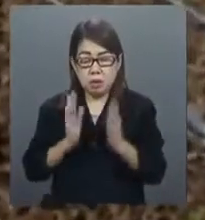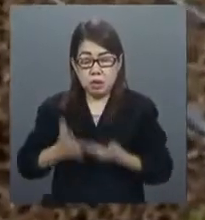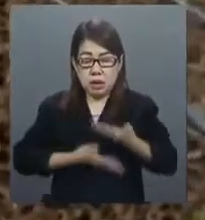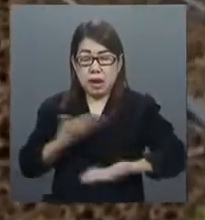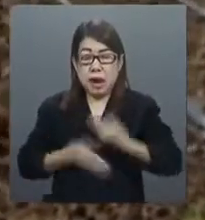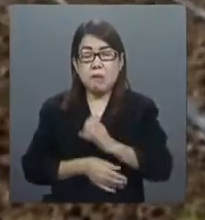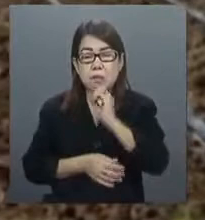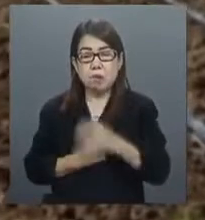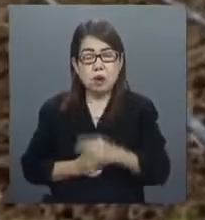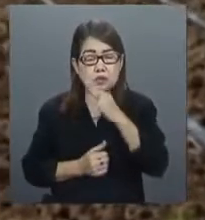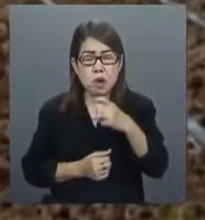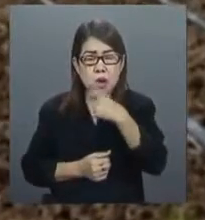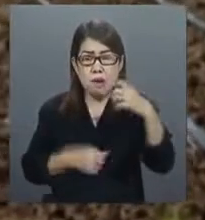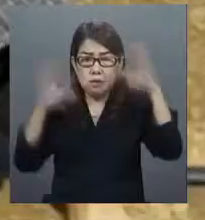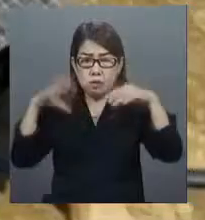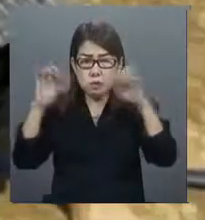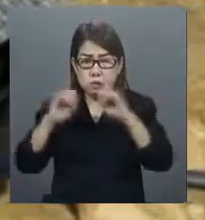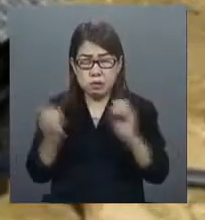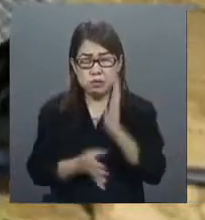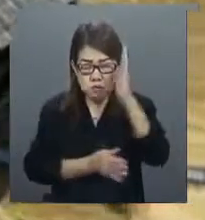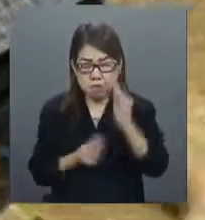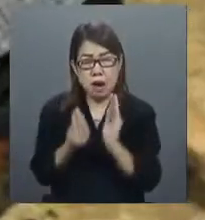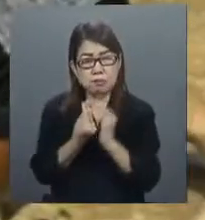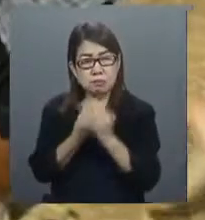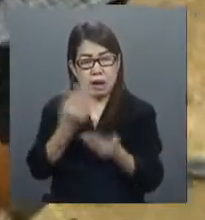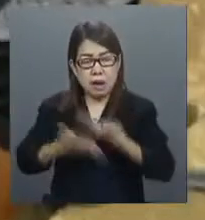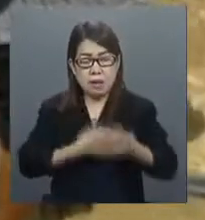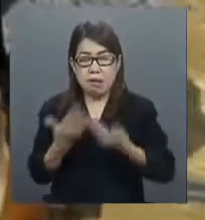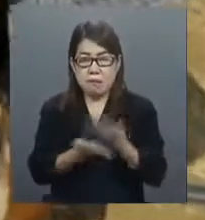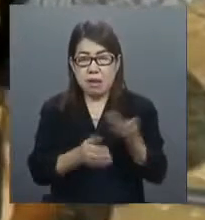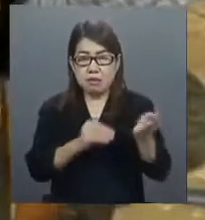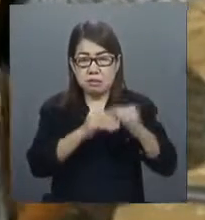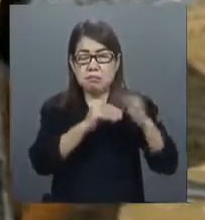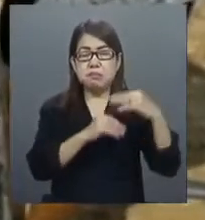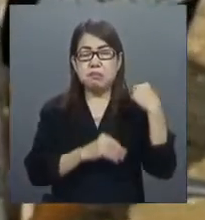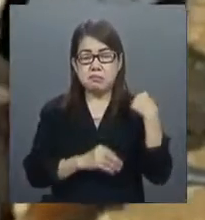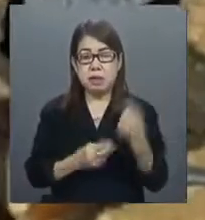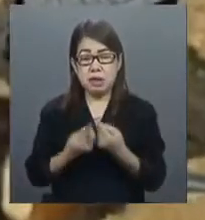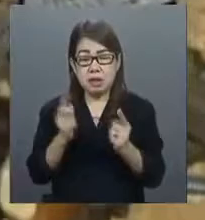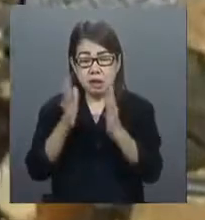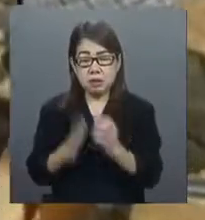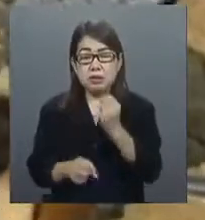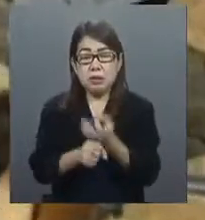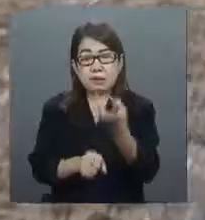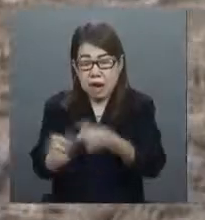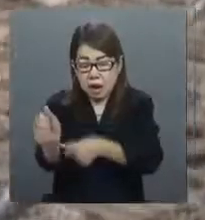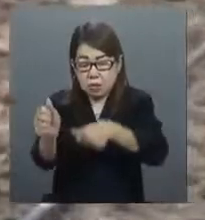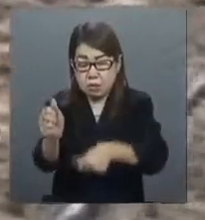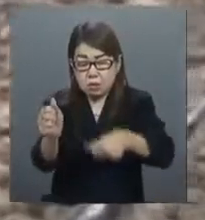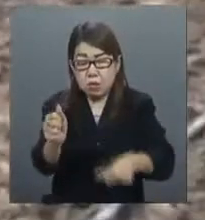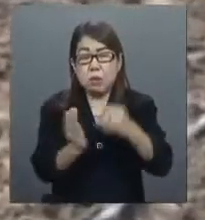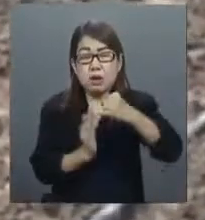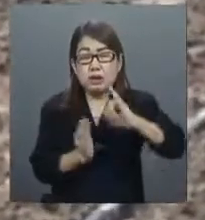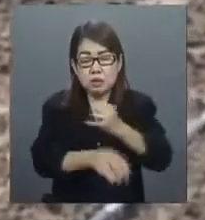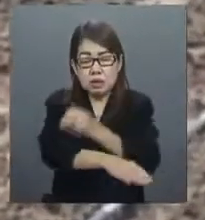อาจทำให้ราคาผักเพิ่มสูงขึ้นอีกขณะที่ชาวนาในจังหวัดพระนครศรีอยุธยาเริ่ม